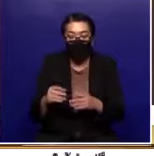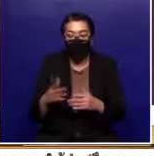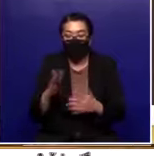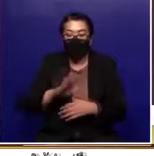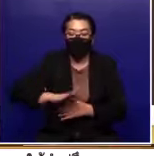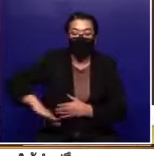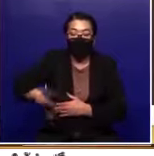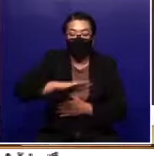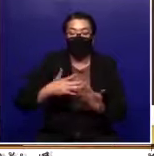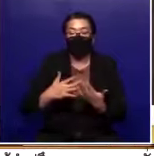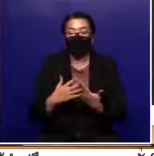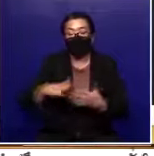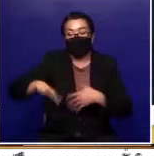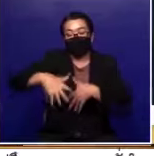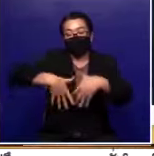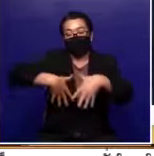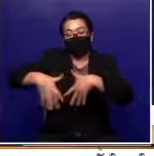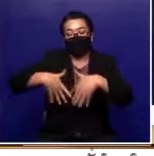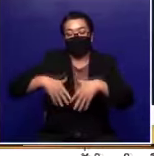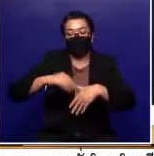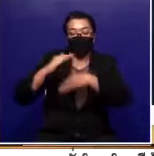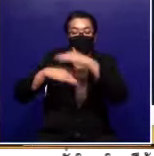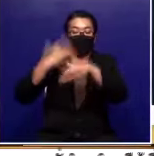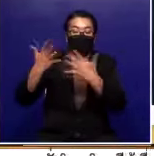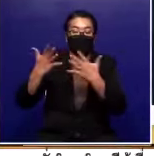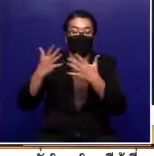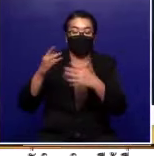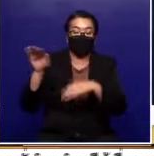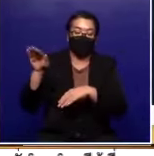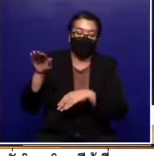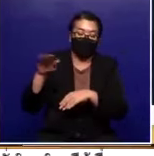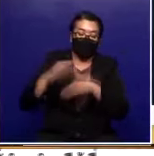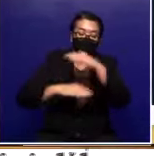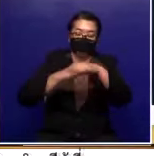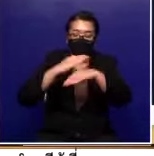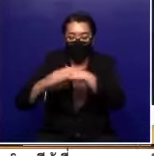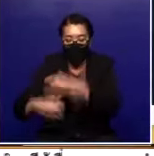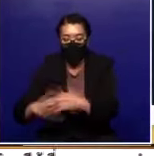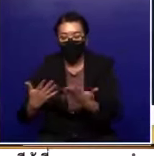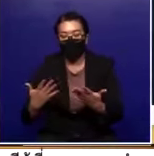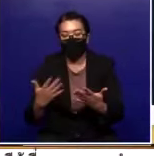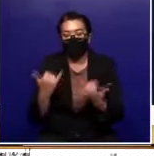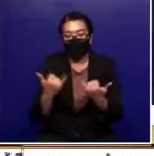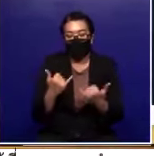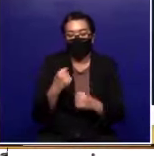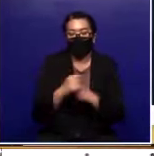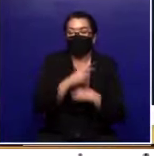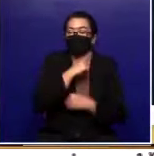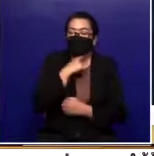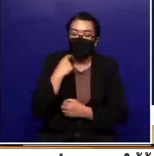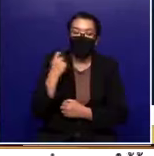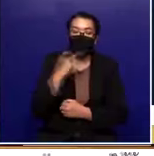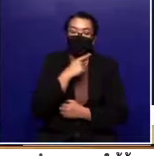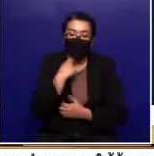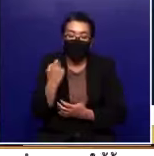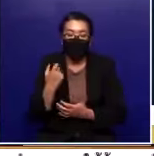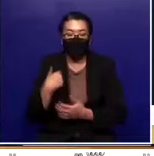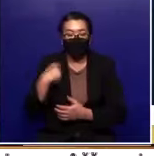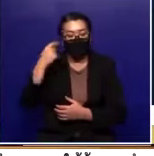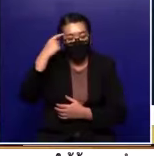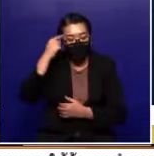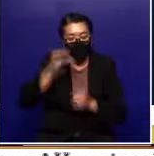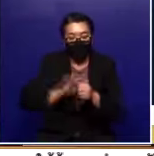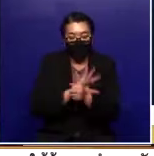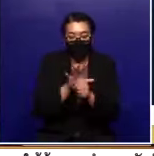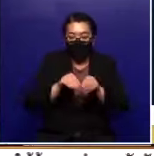นลงเหวครับท่านทำขาดดุลมาตลอด 7-8 ปีเนี่ยนะท่านด้อยปัญญาในการระงับโรคระบาดอย่าง